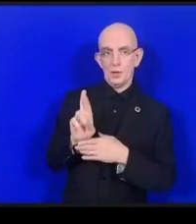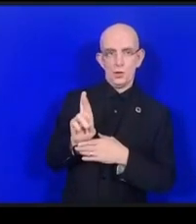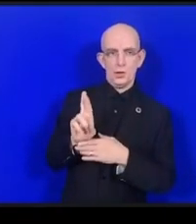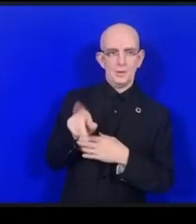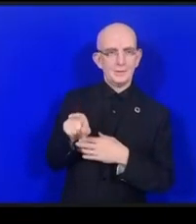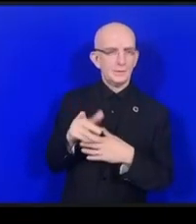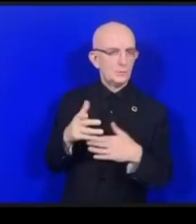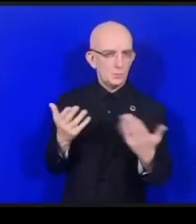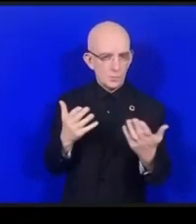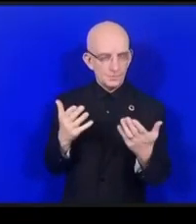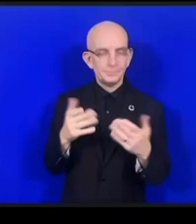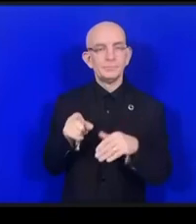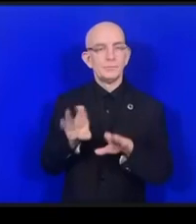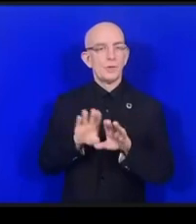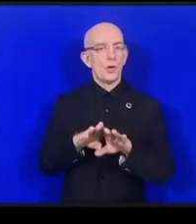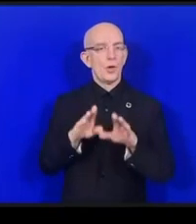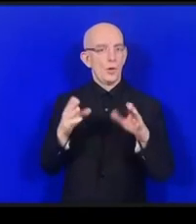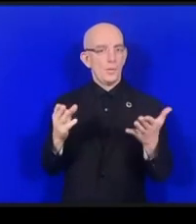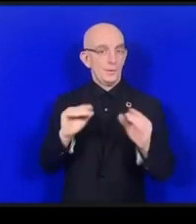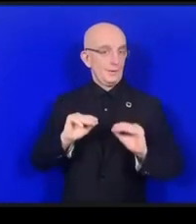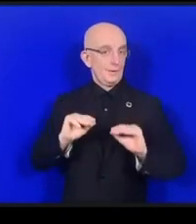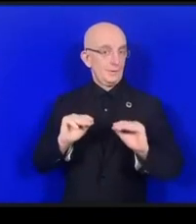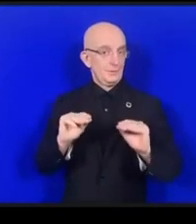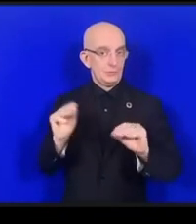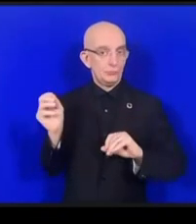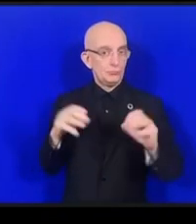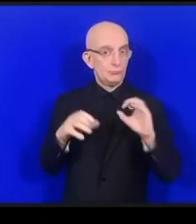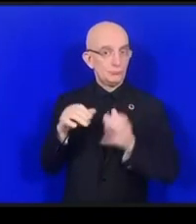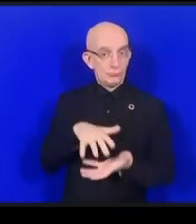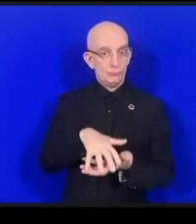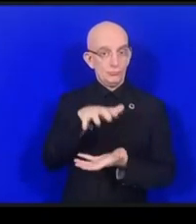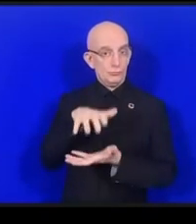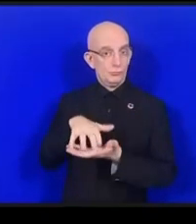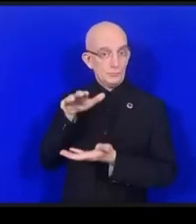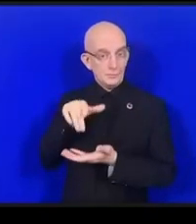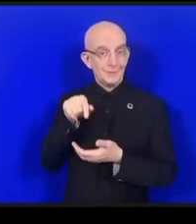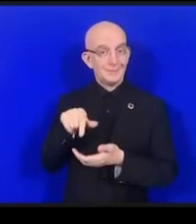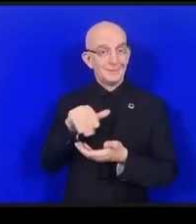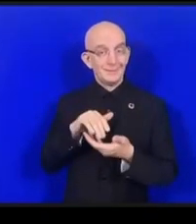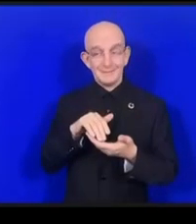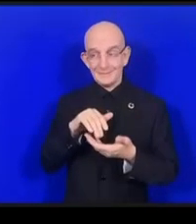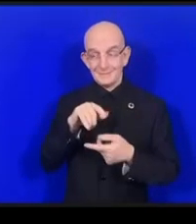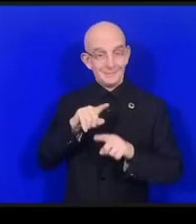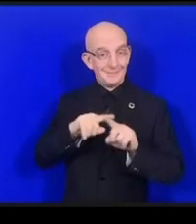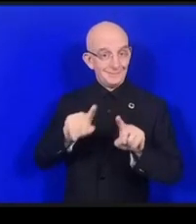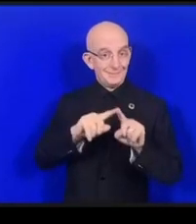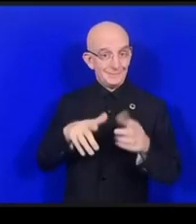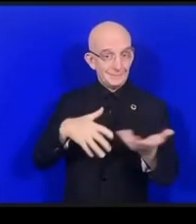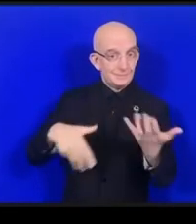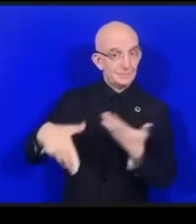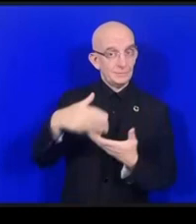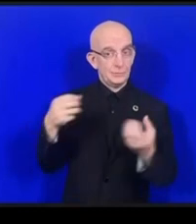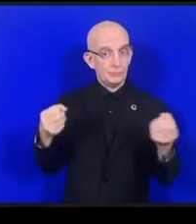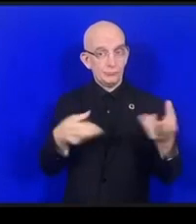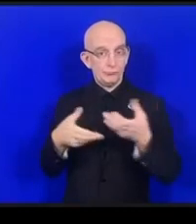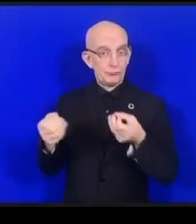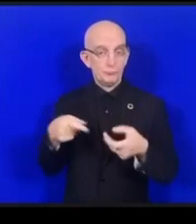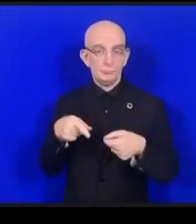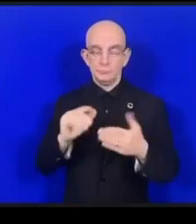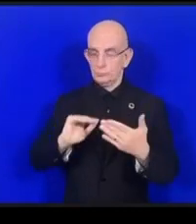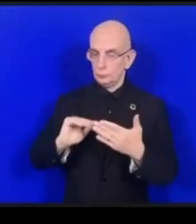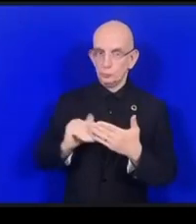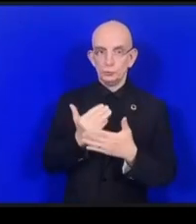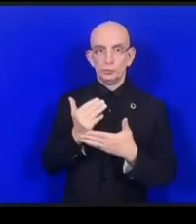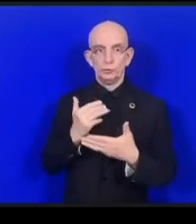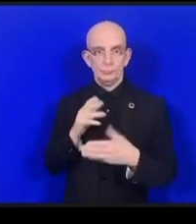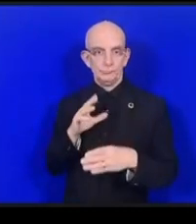по открытым образовательным ресурсам мы достаточно новый член семьи только вот в